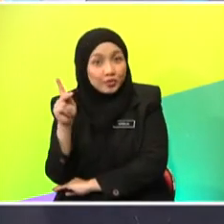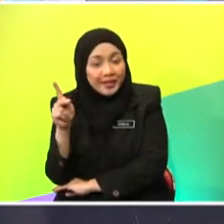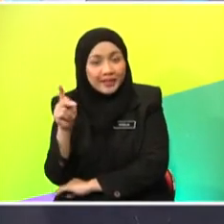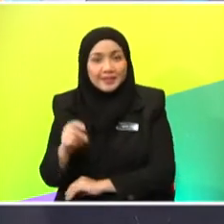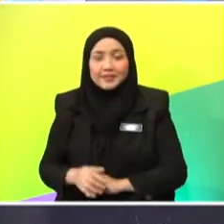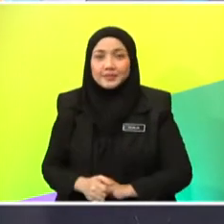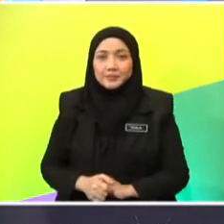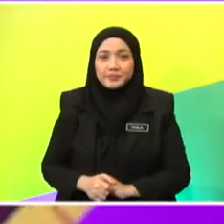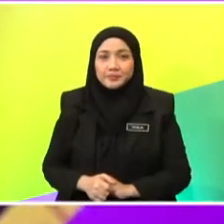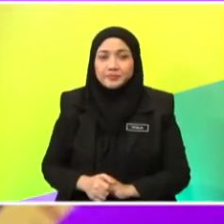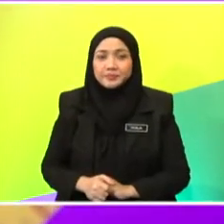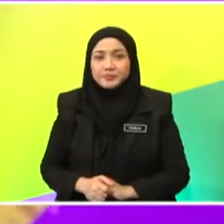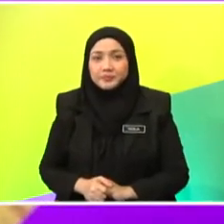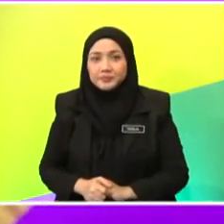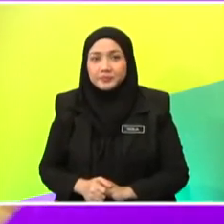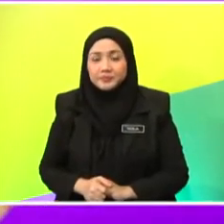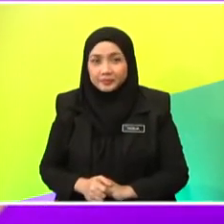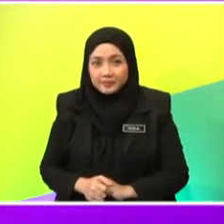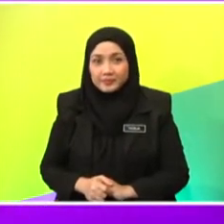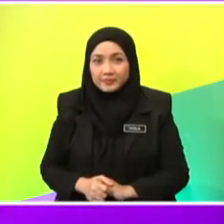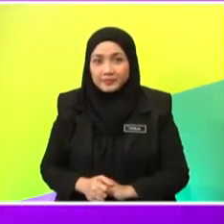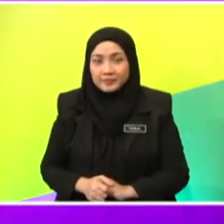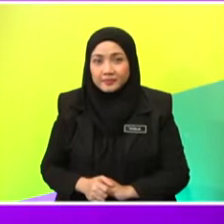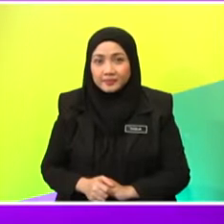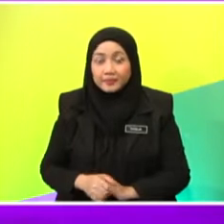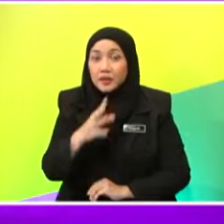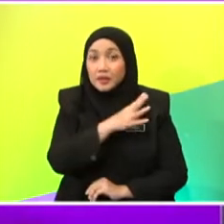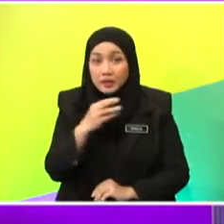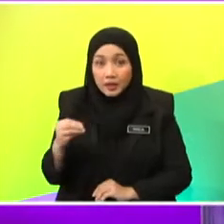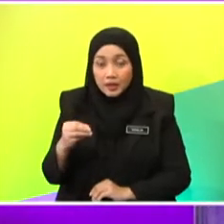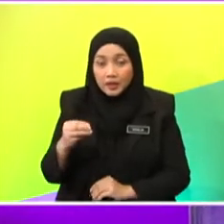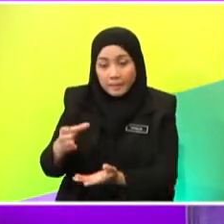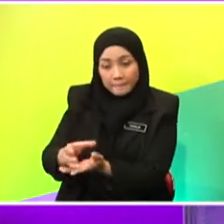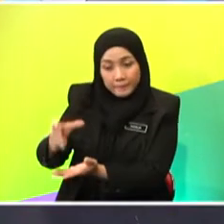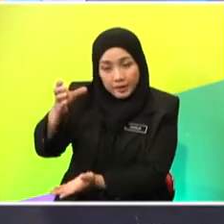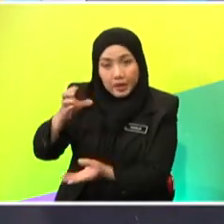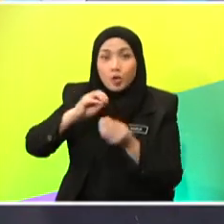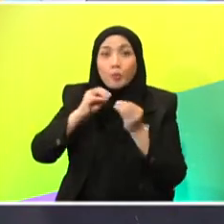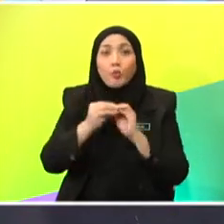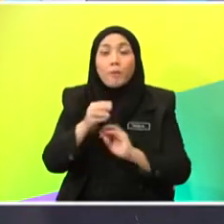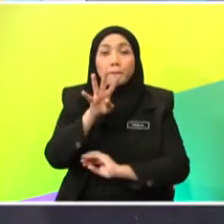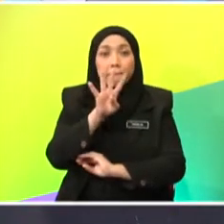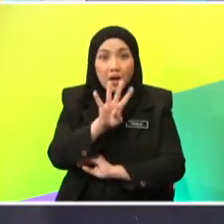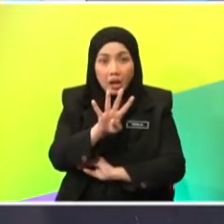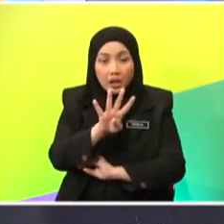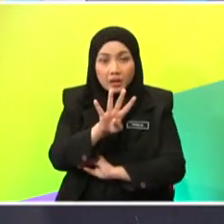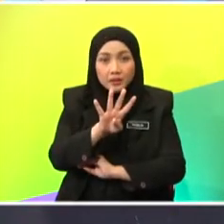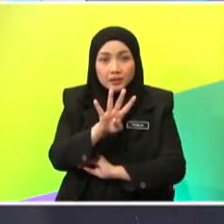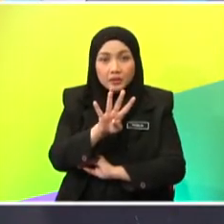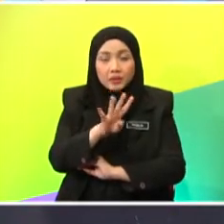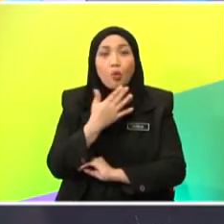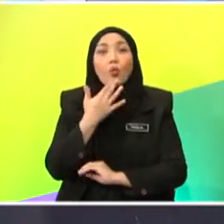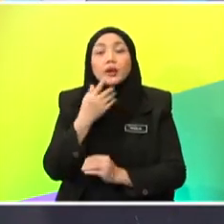warna kuning Pemalang yang ketiga dan Balai yang keempat terakhir Oke